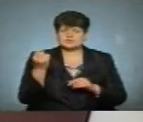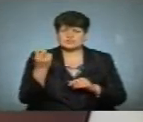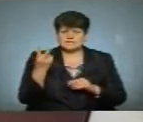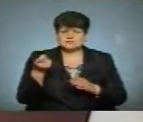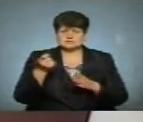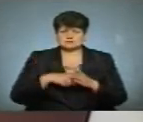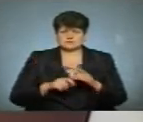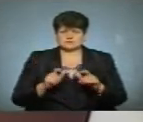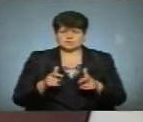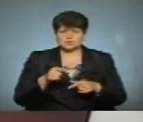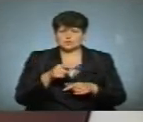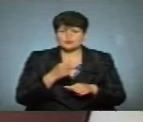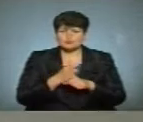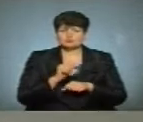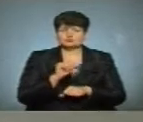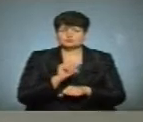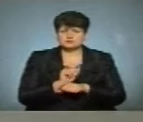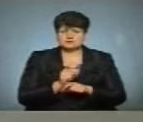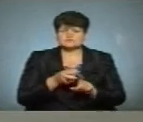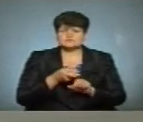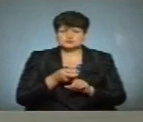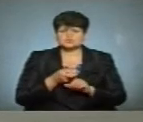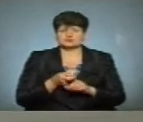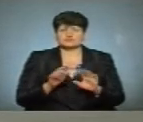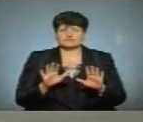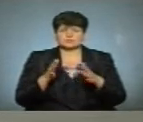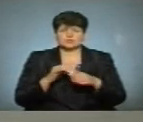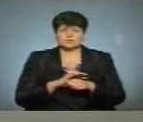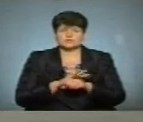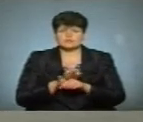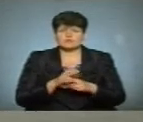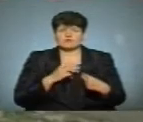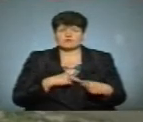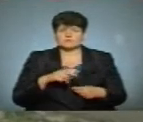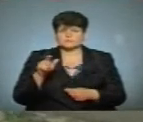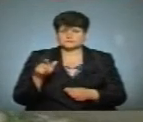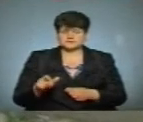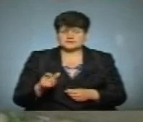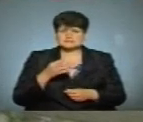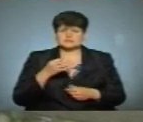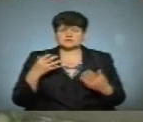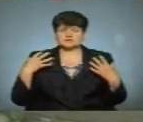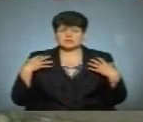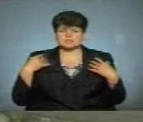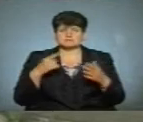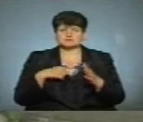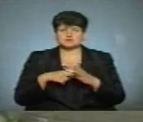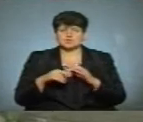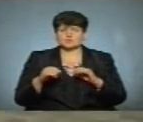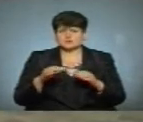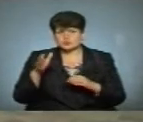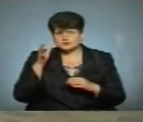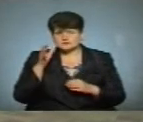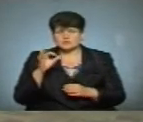на карантин. Його роботу призупинили через випадок коронавірусної інфекції в працівниці, розповіла начальниця міського управління освіти і науки